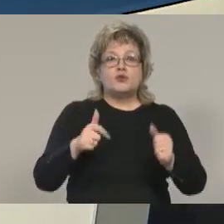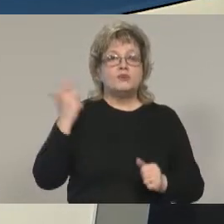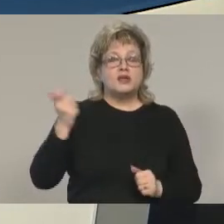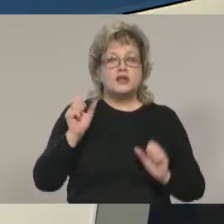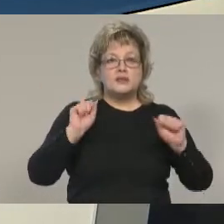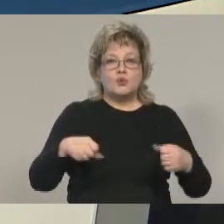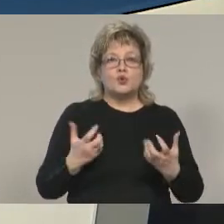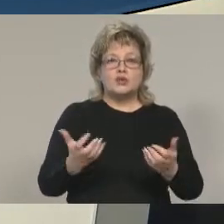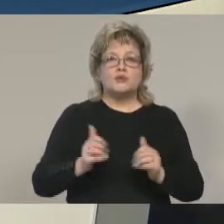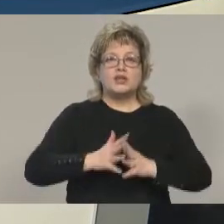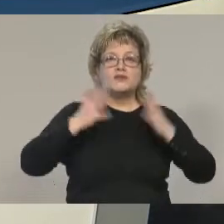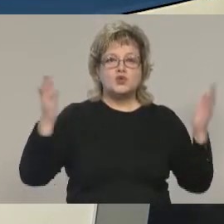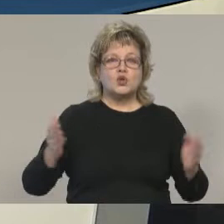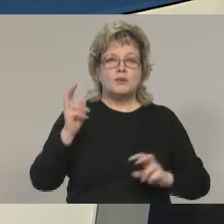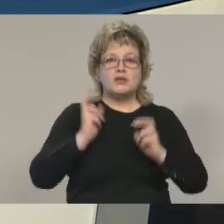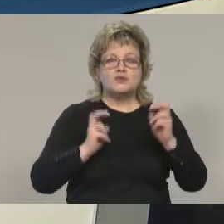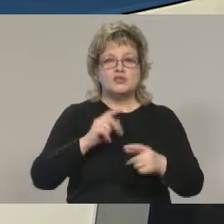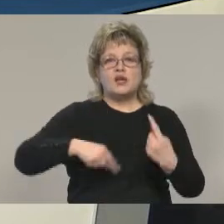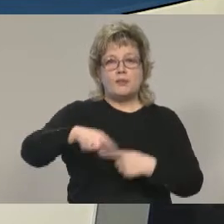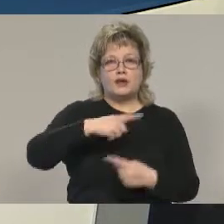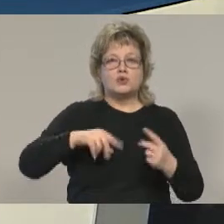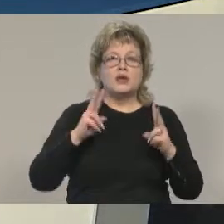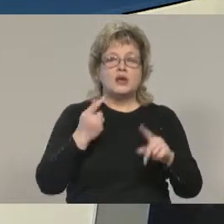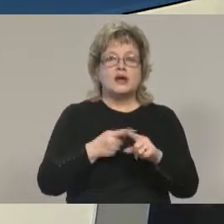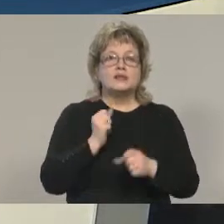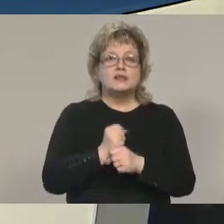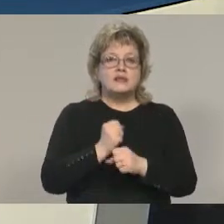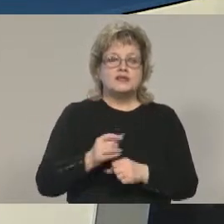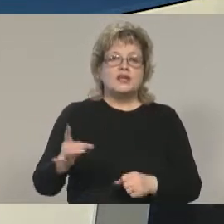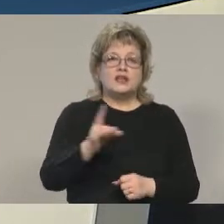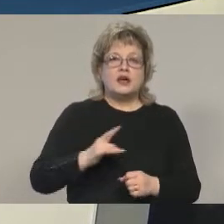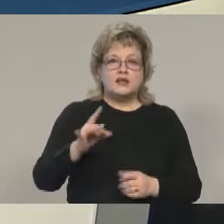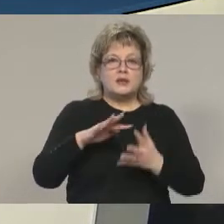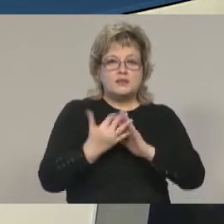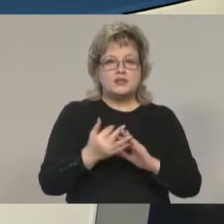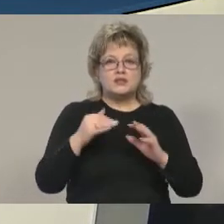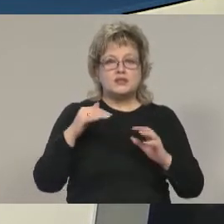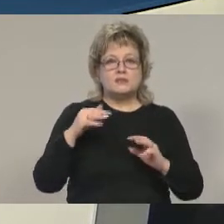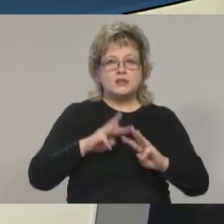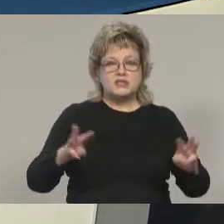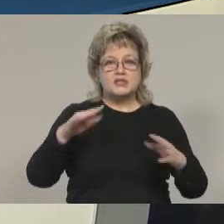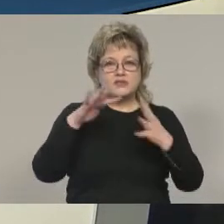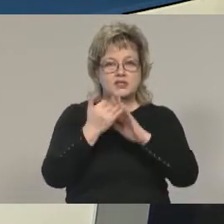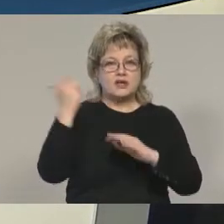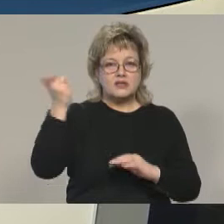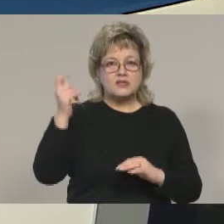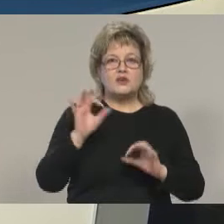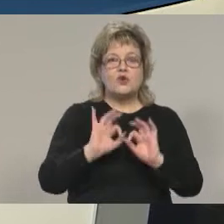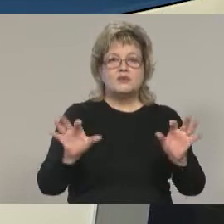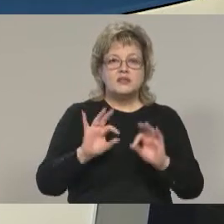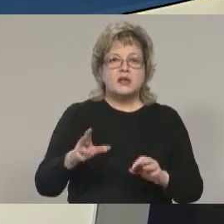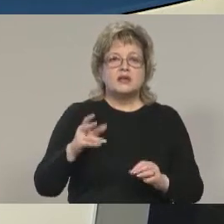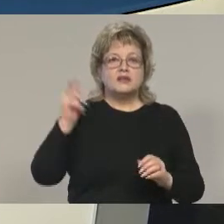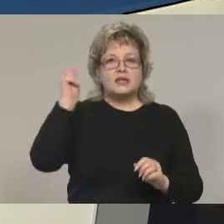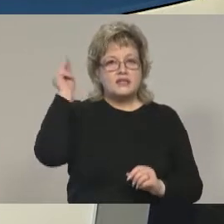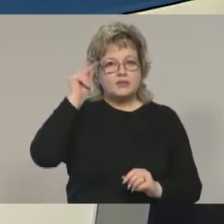хозяйств могут набирать высокие производственные обороты. Как это сделать, региональный Минсельхоз объясняет в районах на выездных семинарах. С